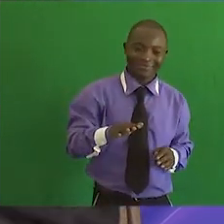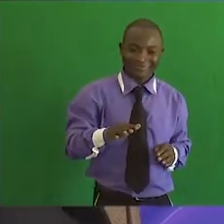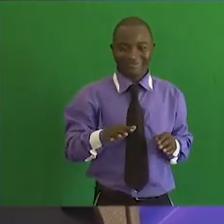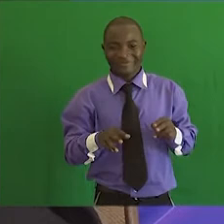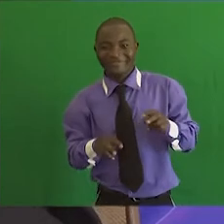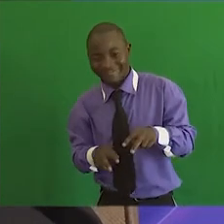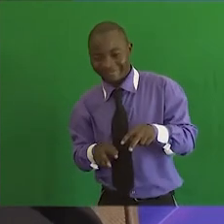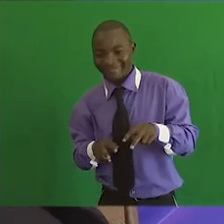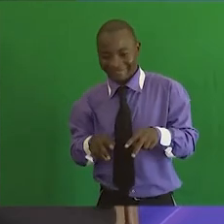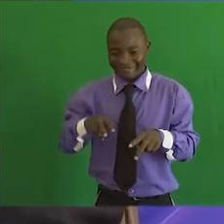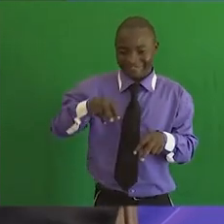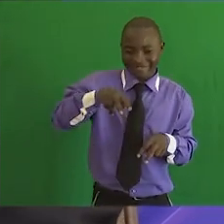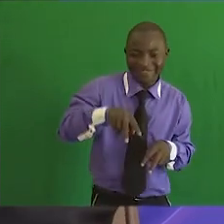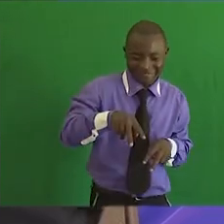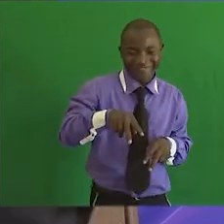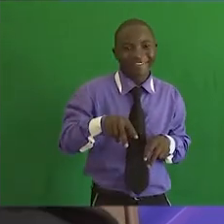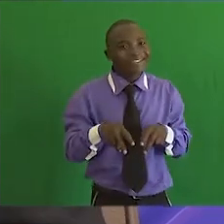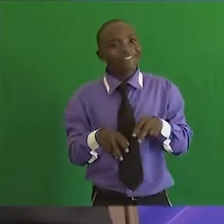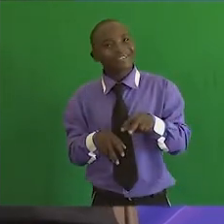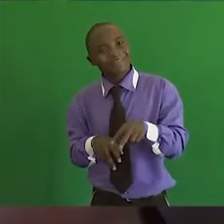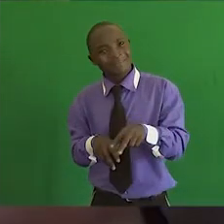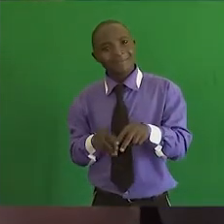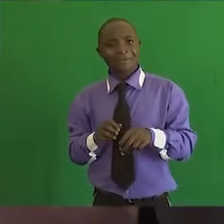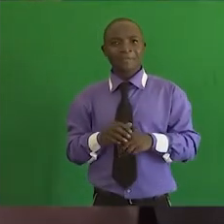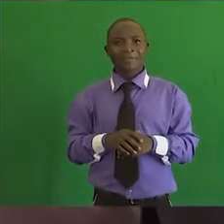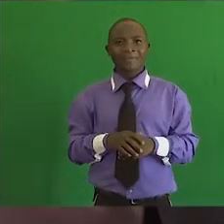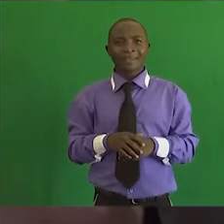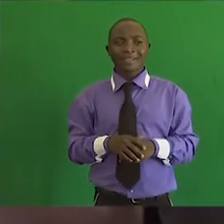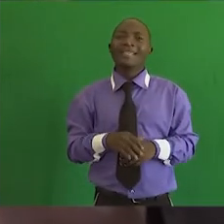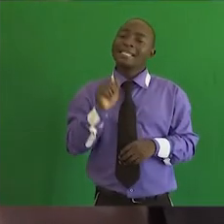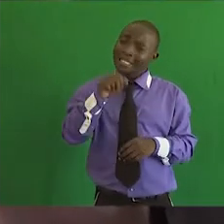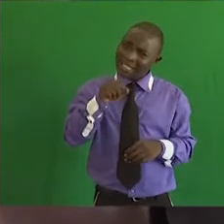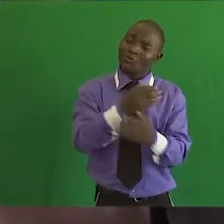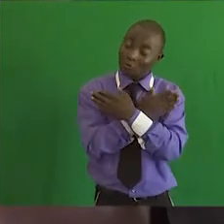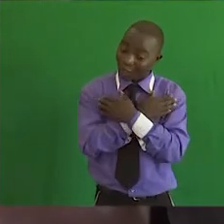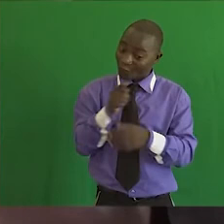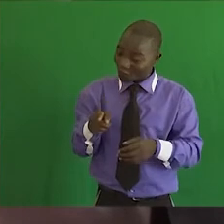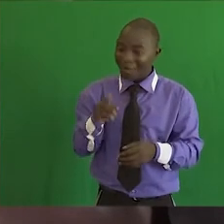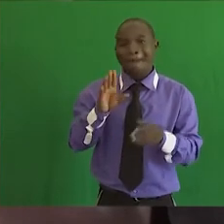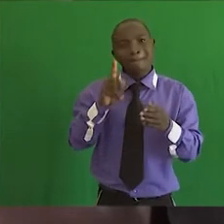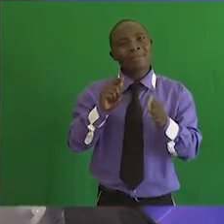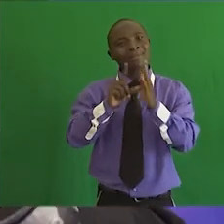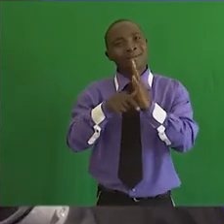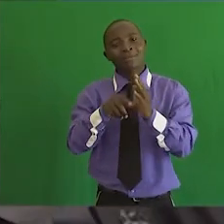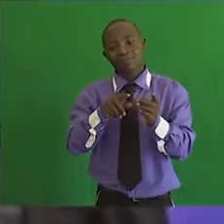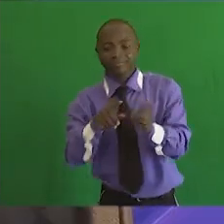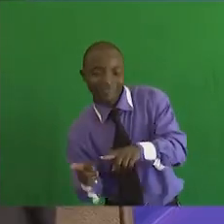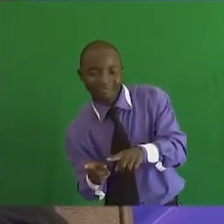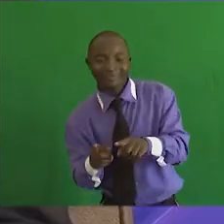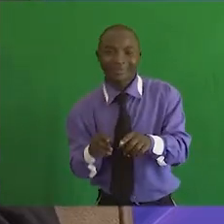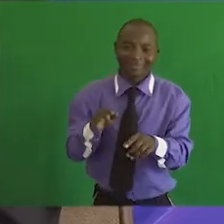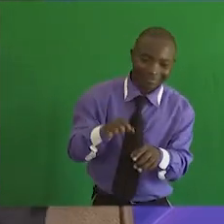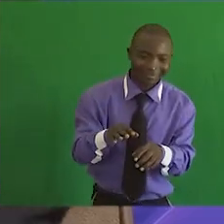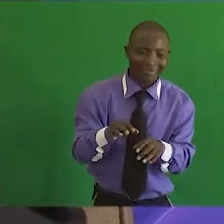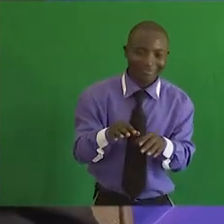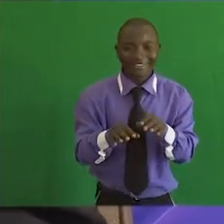uri kumudzidzisa zvinhu zvakaoma zveupenyu. Saka kana uchiziva kuti kana uchinge uchirumurwa uri kuiswa munyika